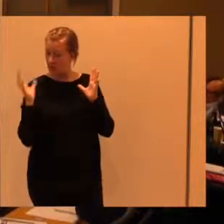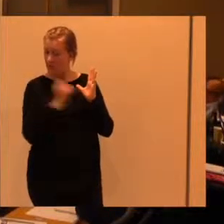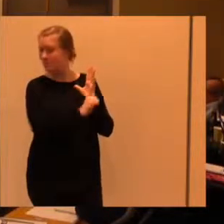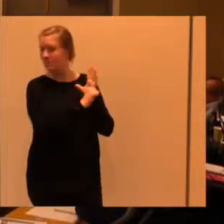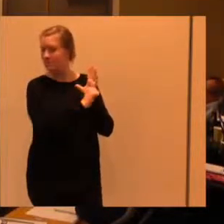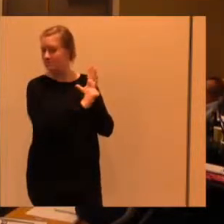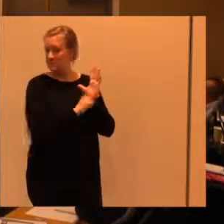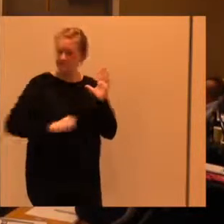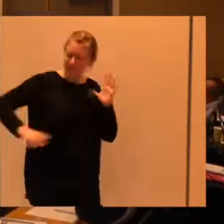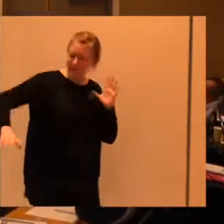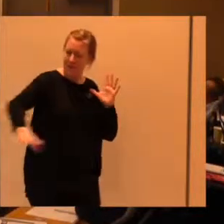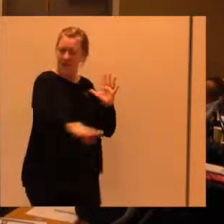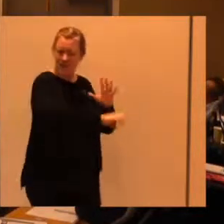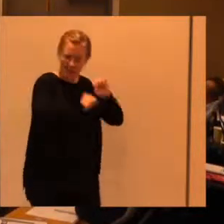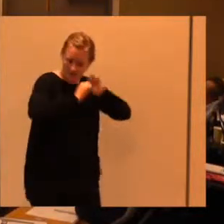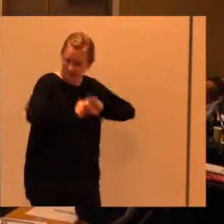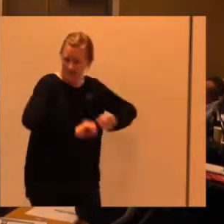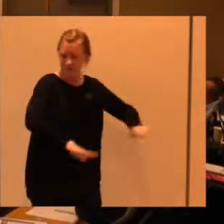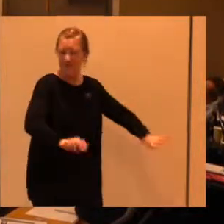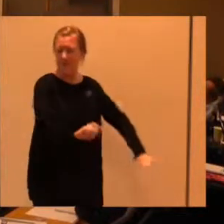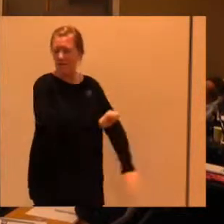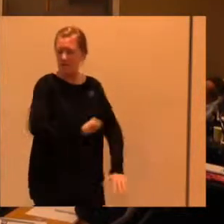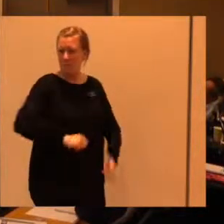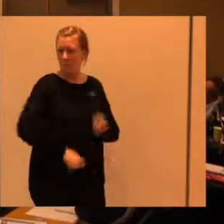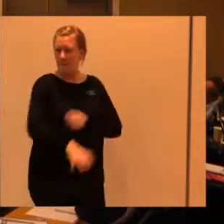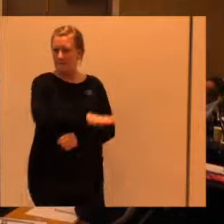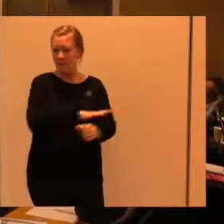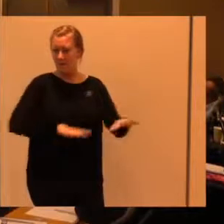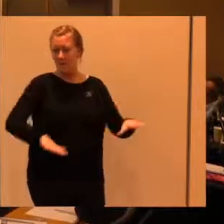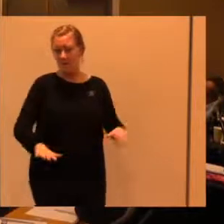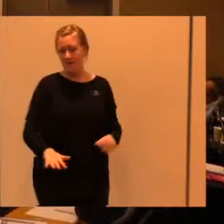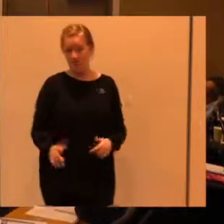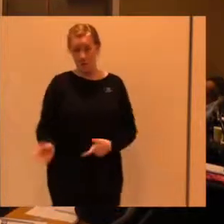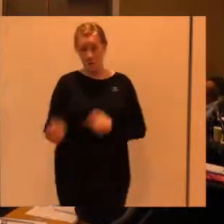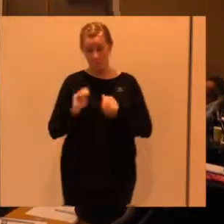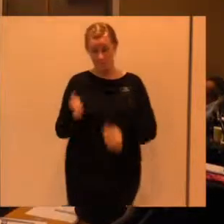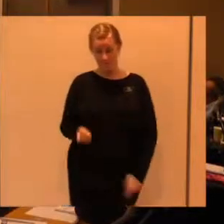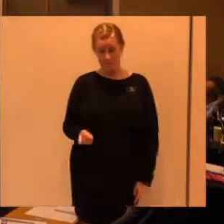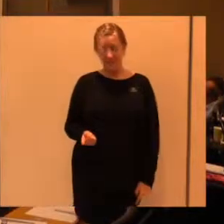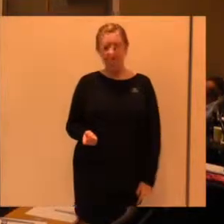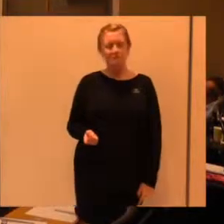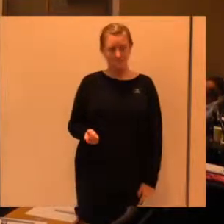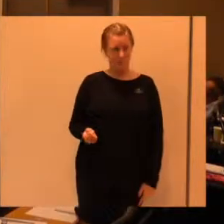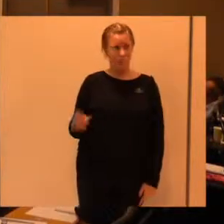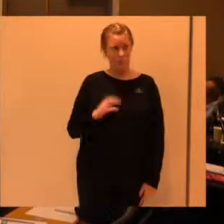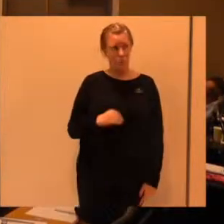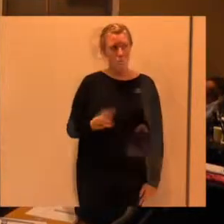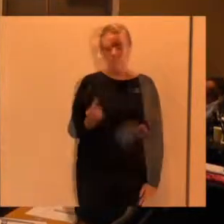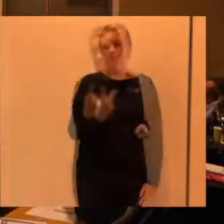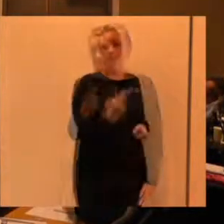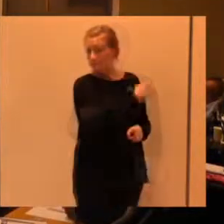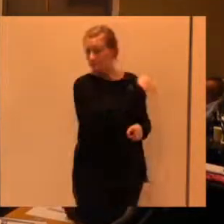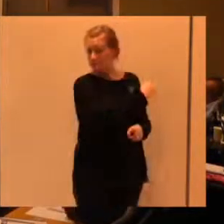hela den europeiska marknaden med storm. Så fort någon upphandlar en sån. Så finns det en kort stund bara en leverantör som lever upp till